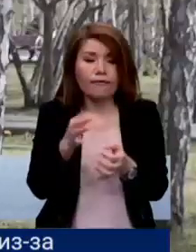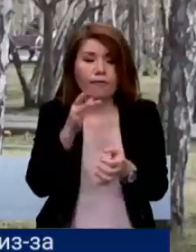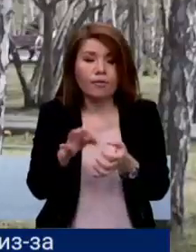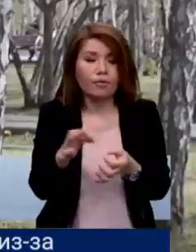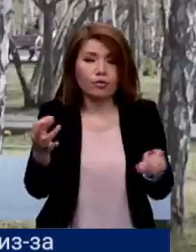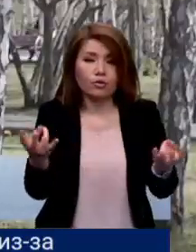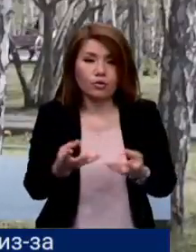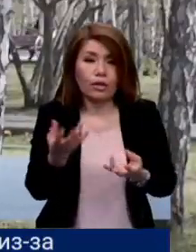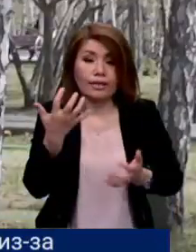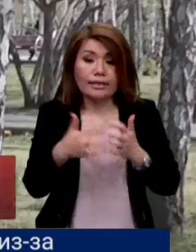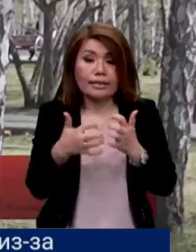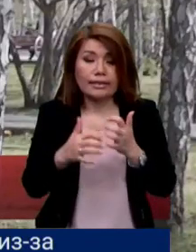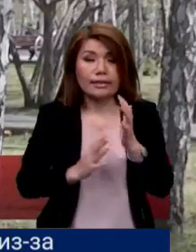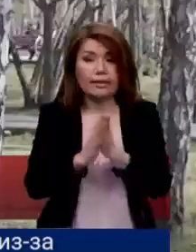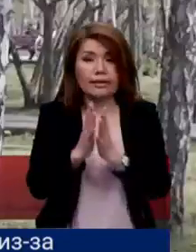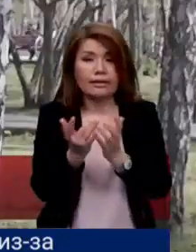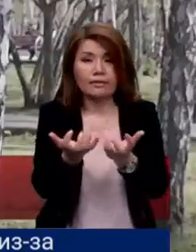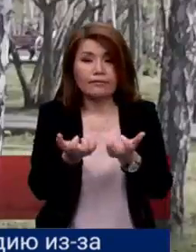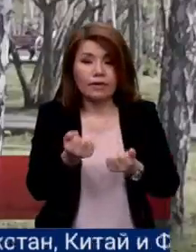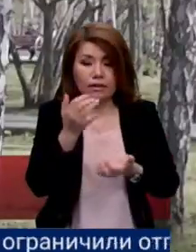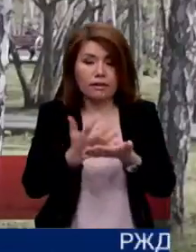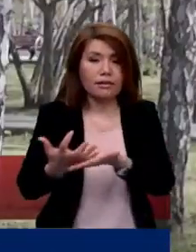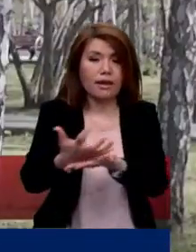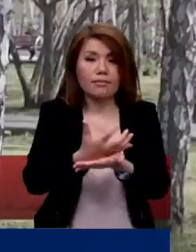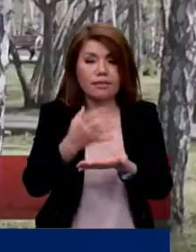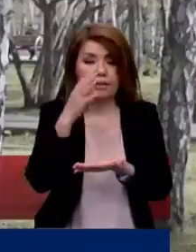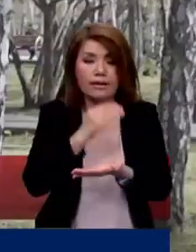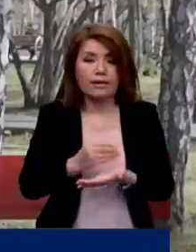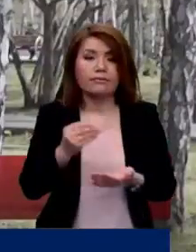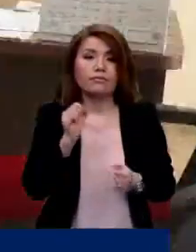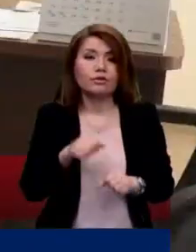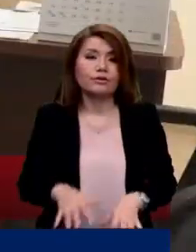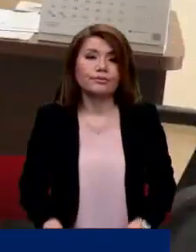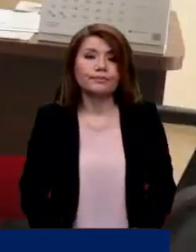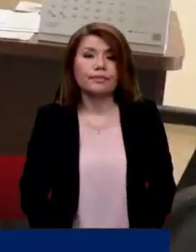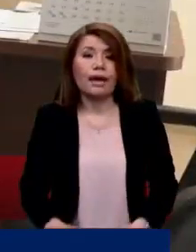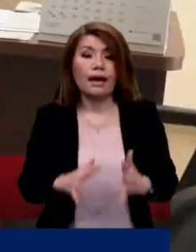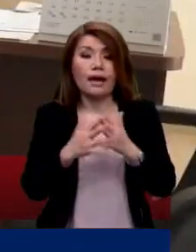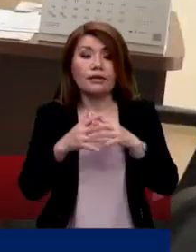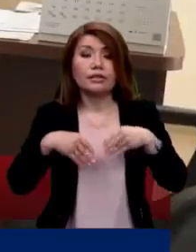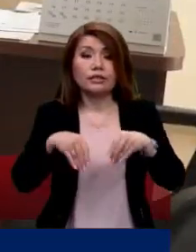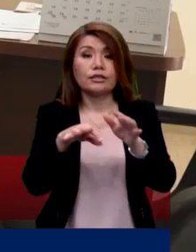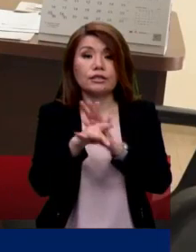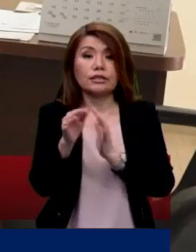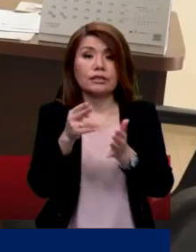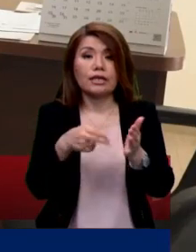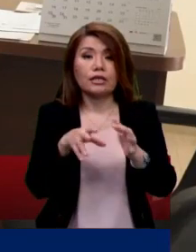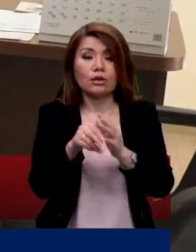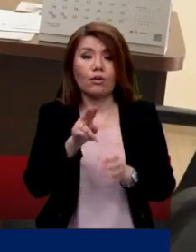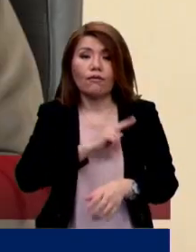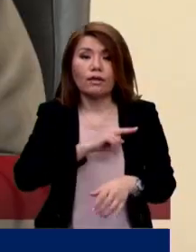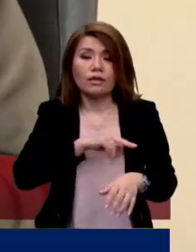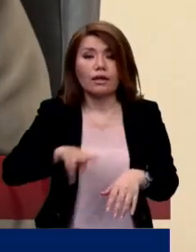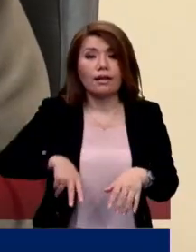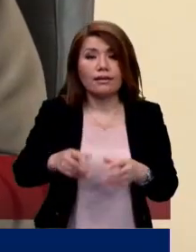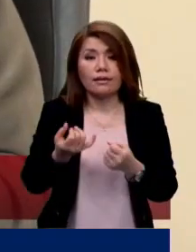қажет. Сонда орташа астық алуға мүмкіндік бар. Қазір біз сонымен айналысып жатырмыз. Ауыл шаруашылық тәжірибе станциясының басшысы Рүстем